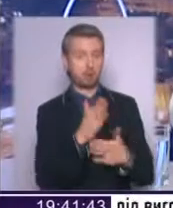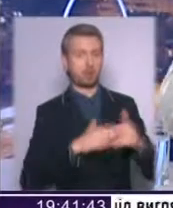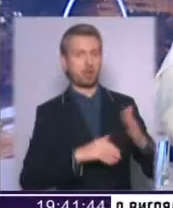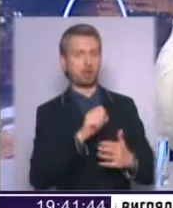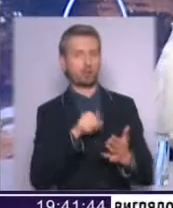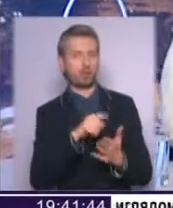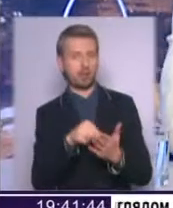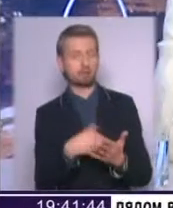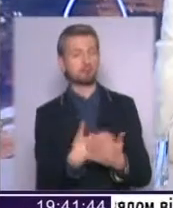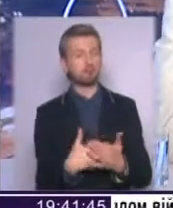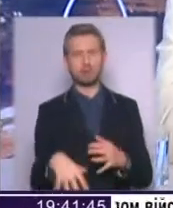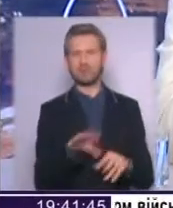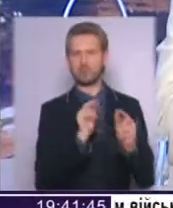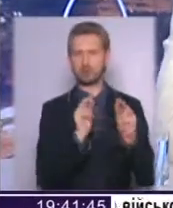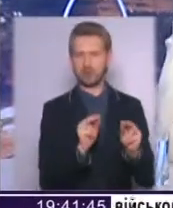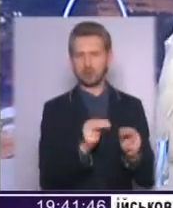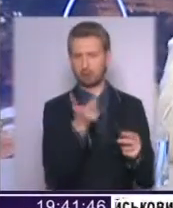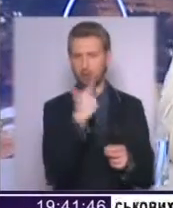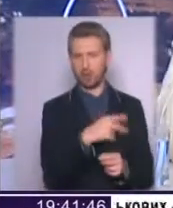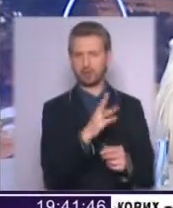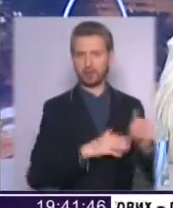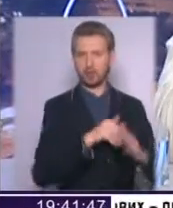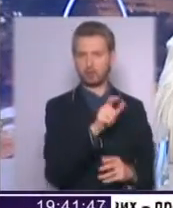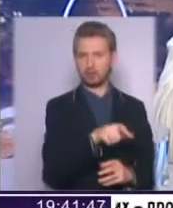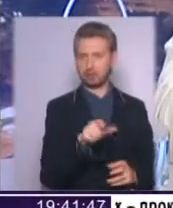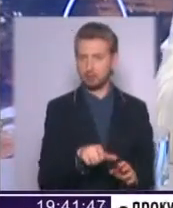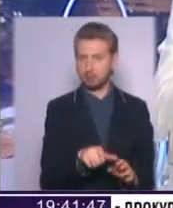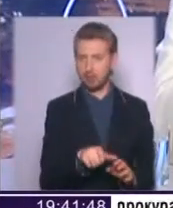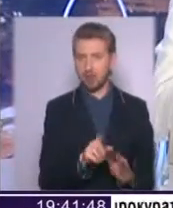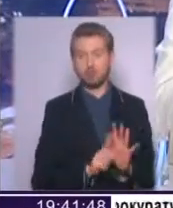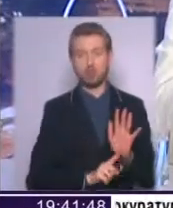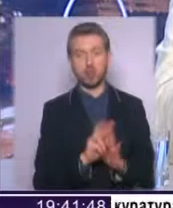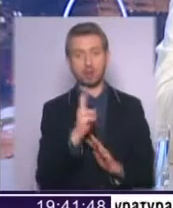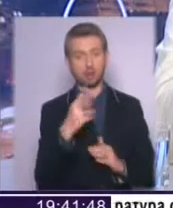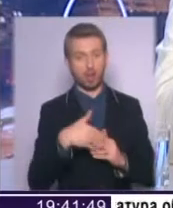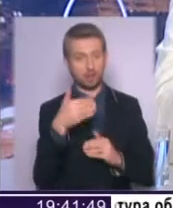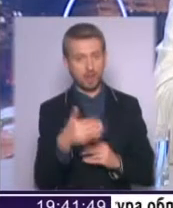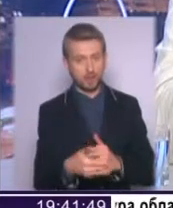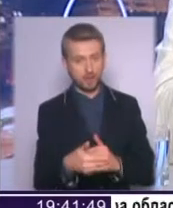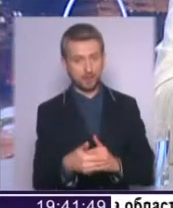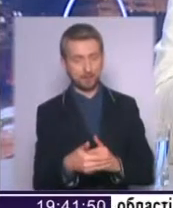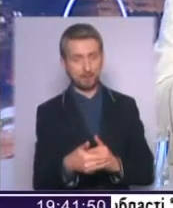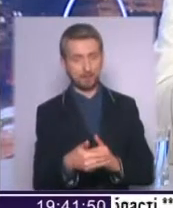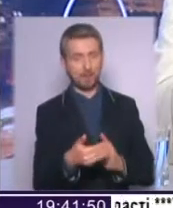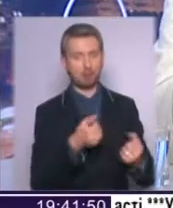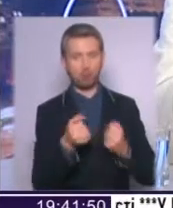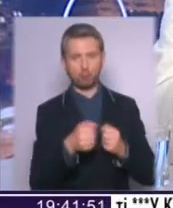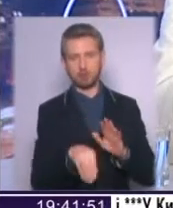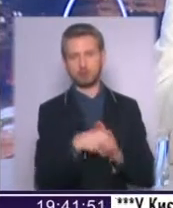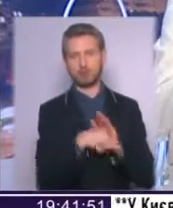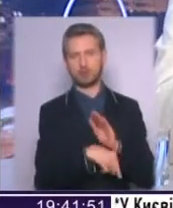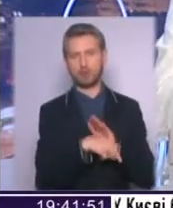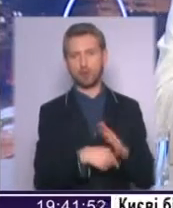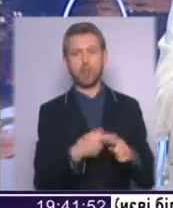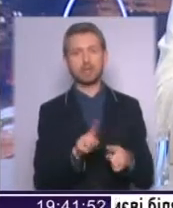всі чесні і порядні на кадрах. Починається другий етап боротьби з корупцією.